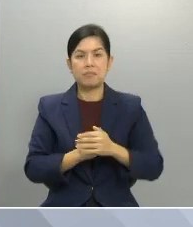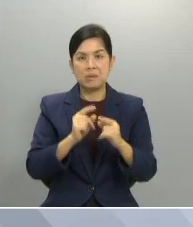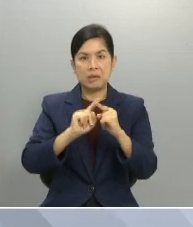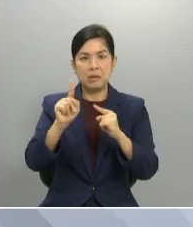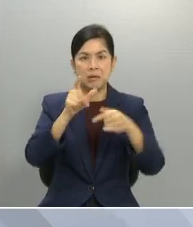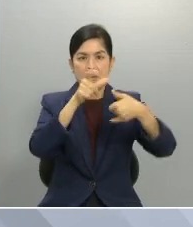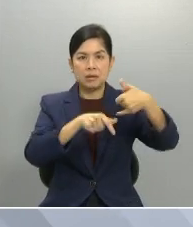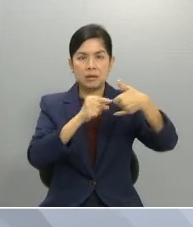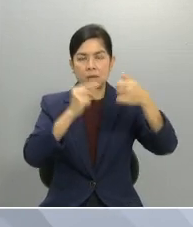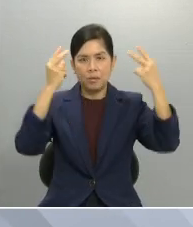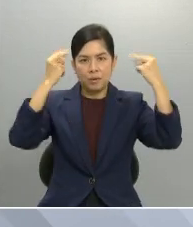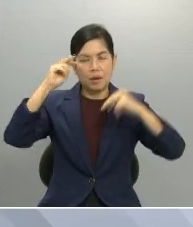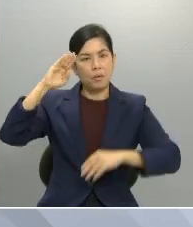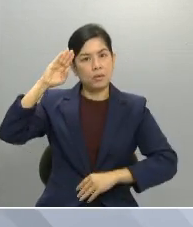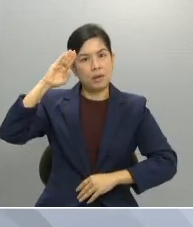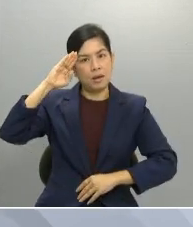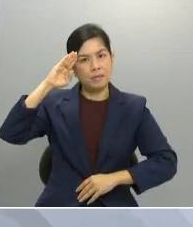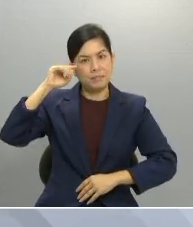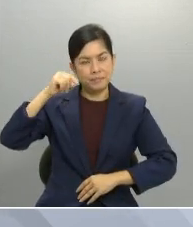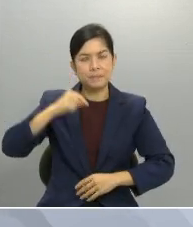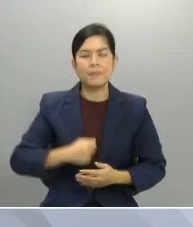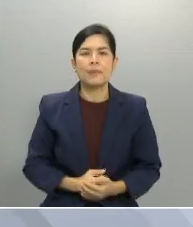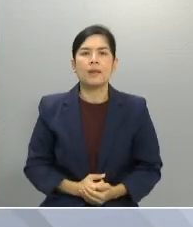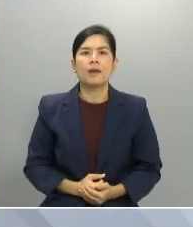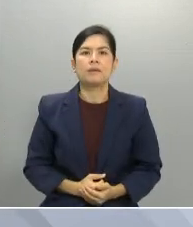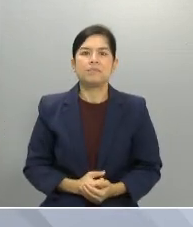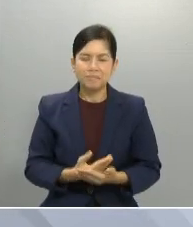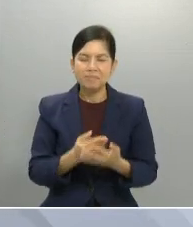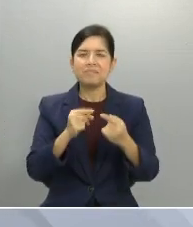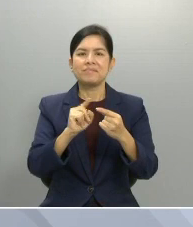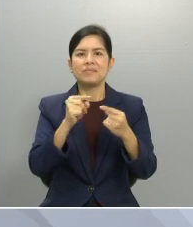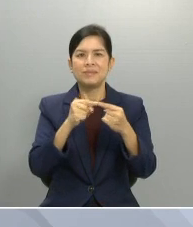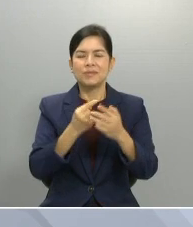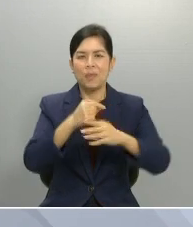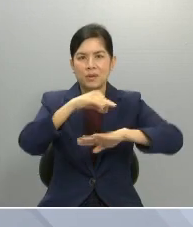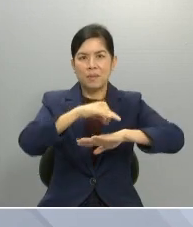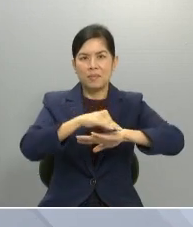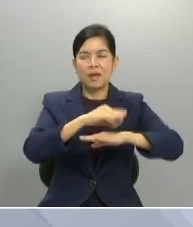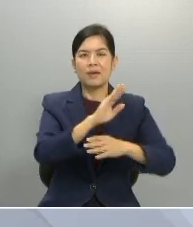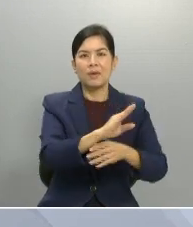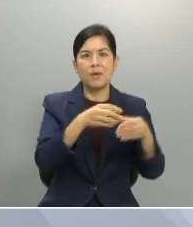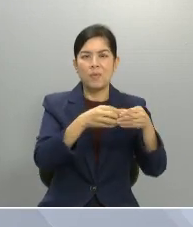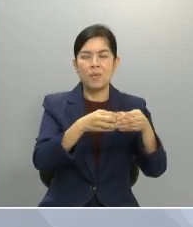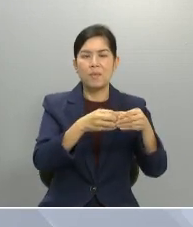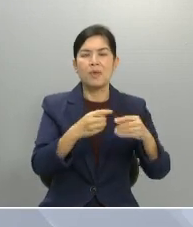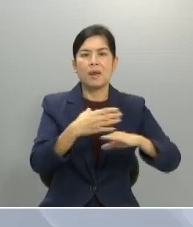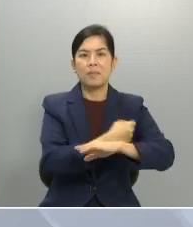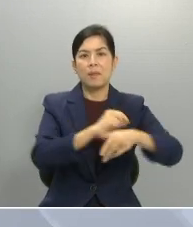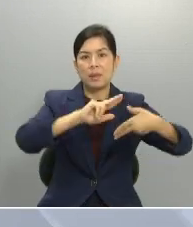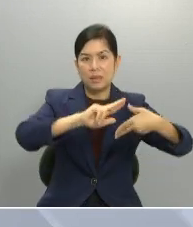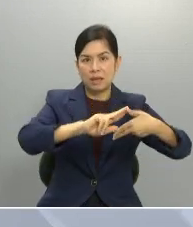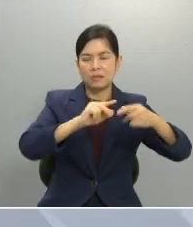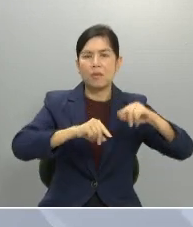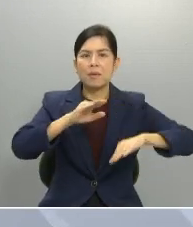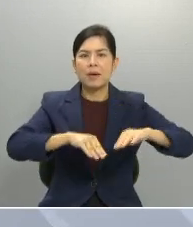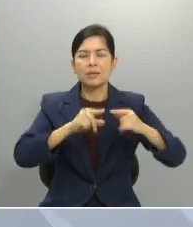จันทร์โอชานายกรัฐมนตรีว่าที่แคนดิเดตพรรคพลังประชารัฐ23.94%เลย